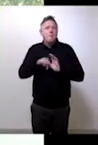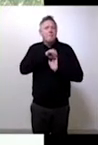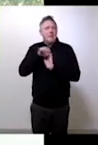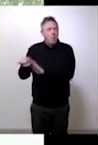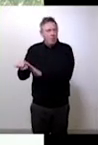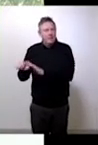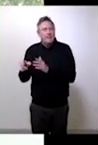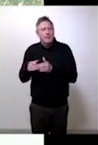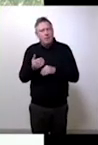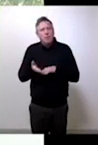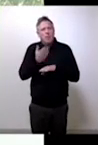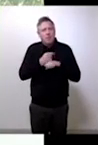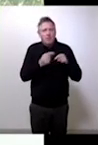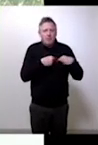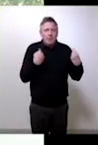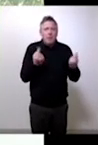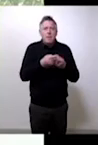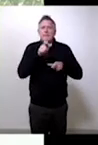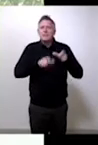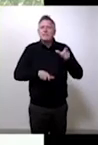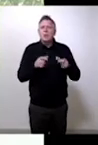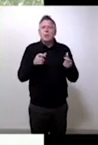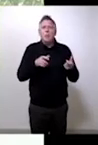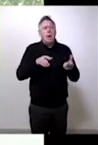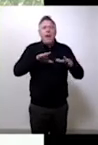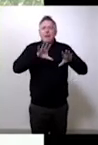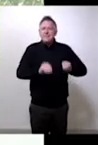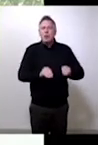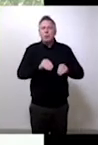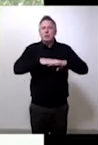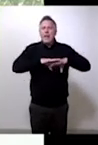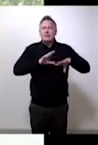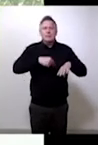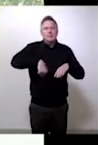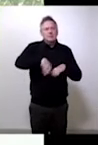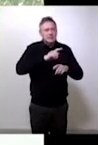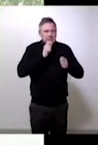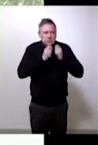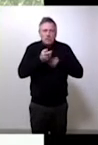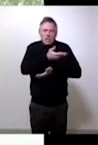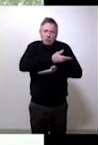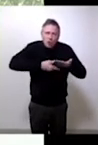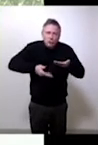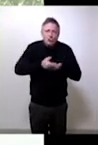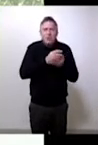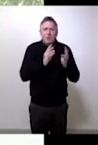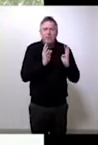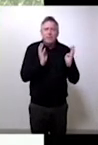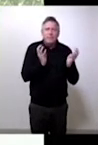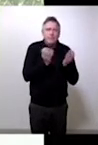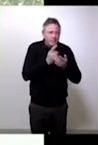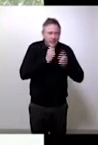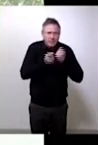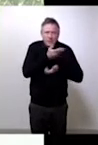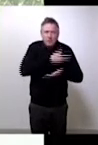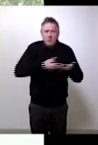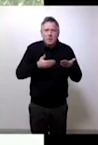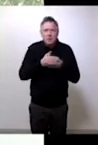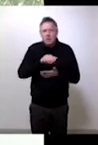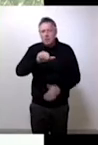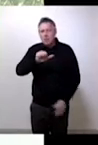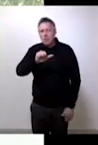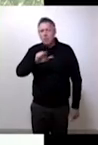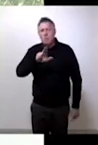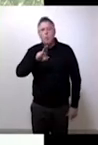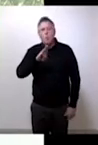travail de concertation avec les habitants qui est aussi extrêmement important, et on le voit avec le travail qui est mené, je pense en ce moment par exemple, aux Aubiers ou sur